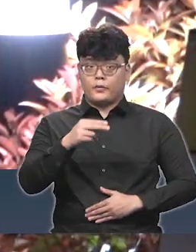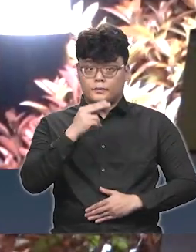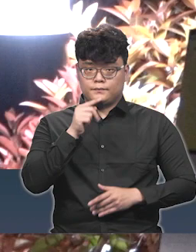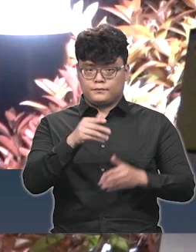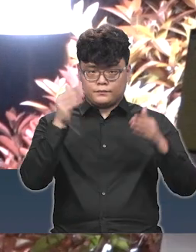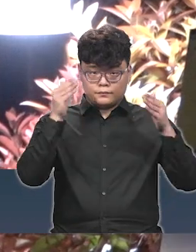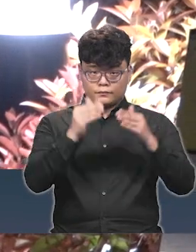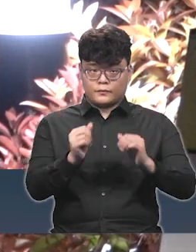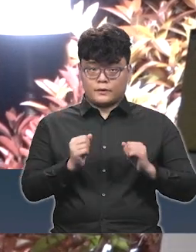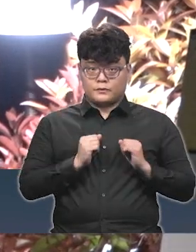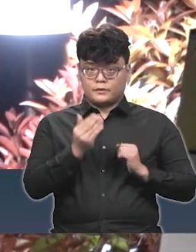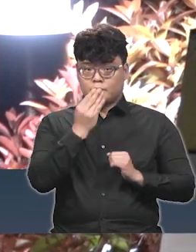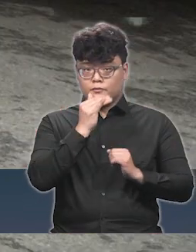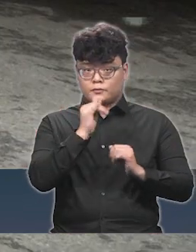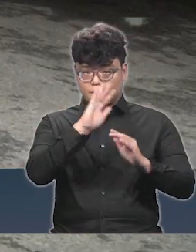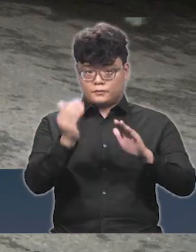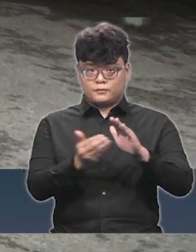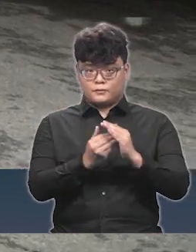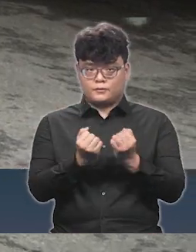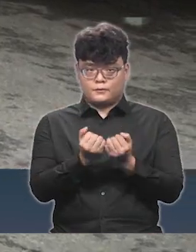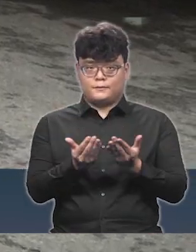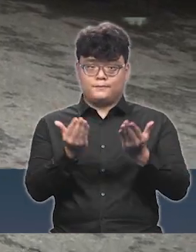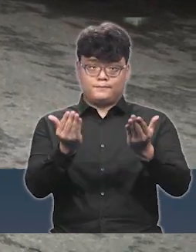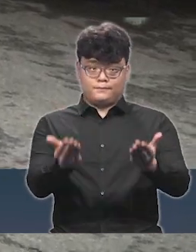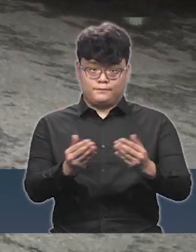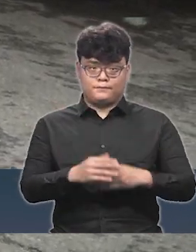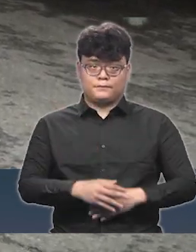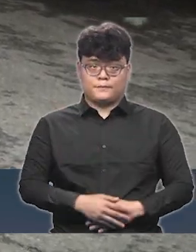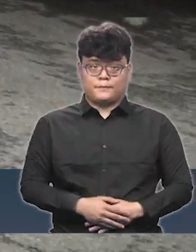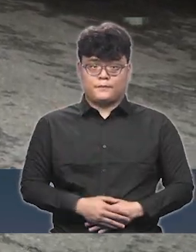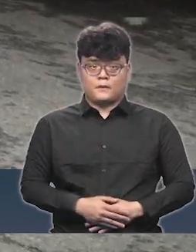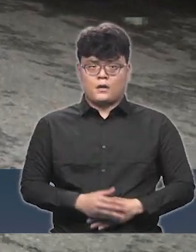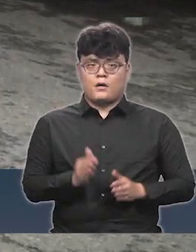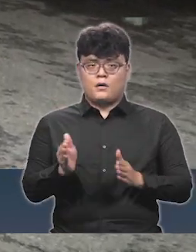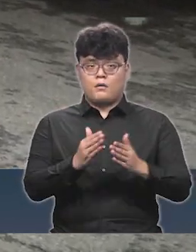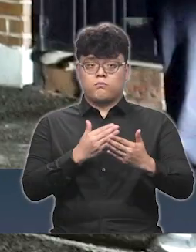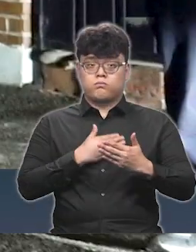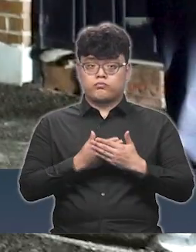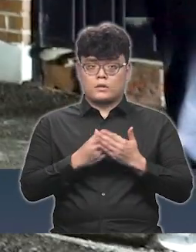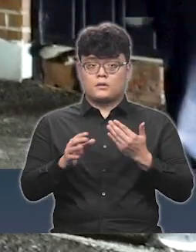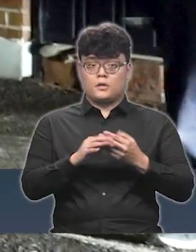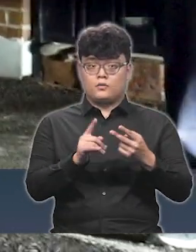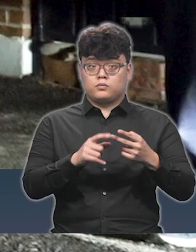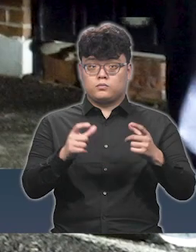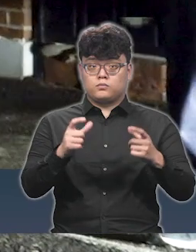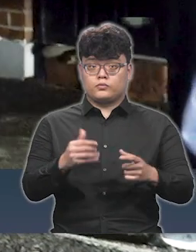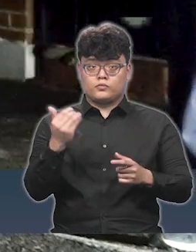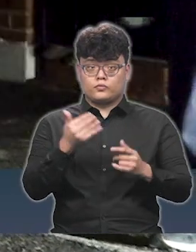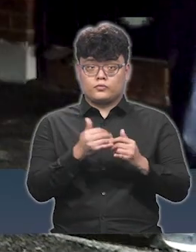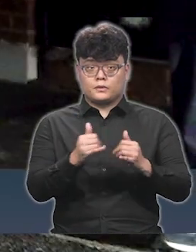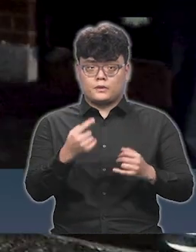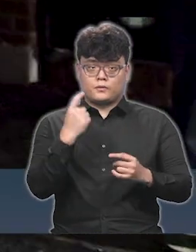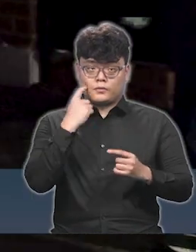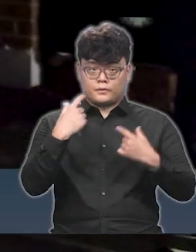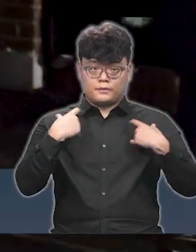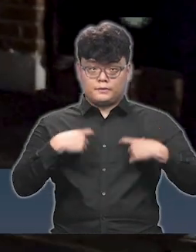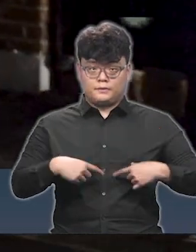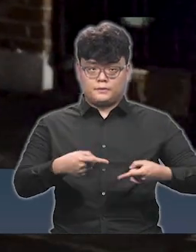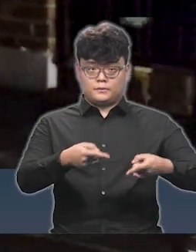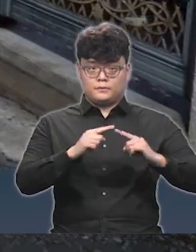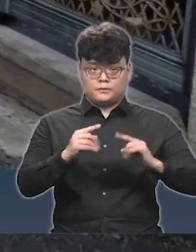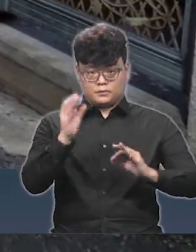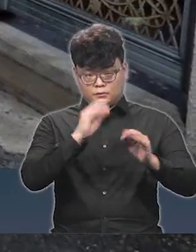순찰했다 최선을 다하겠다고 밝히고 귀가길이 불안하다면 동대 구민 누구나 노란조끼를 입은